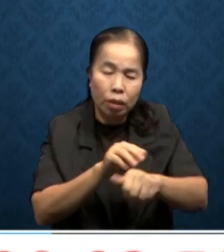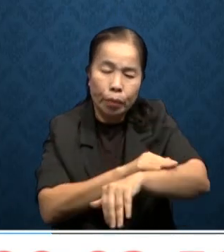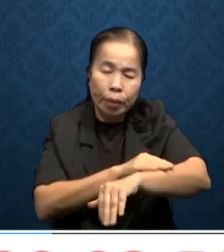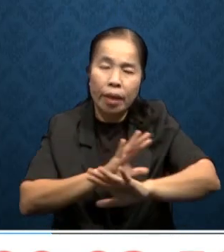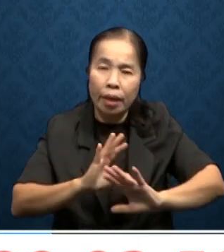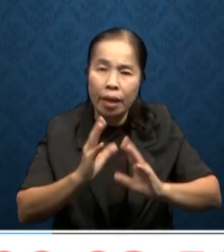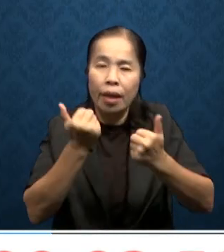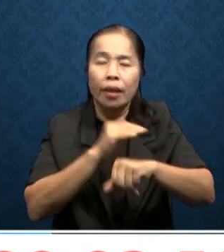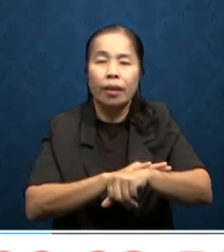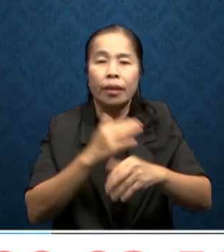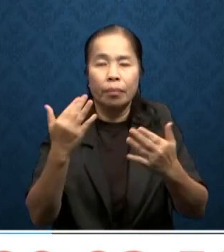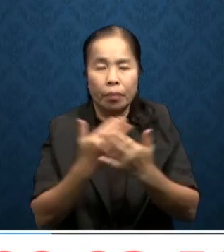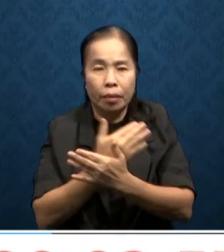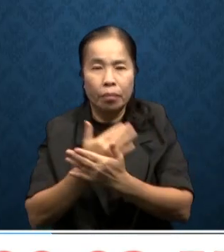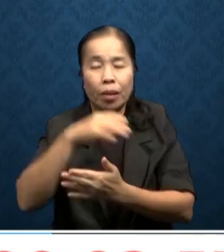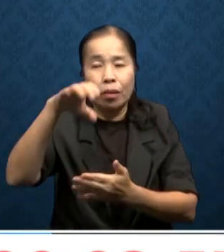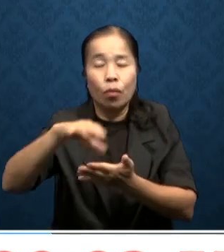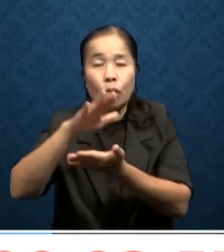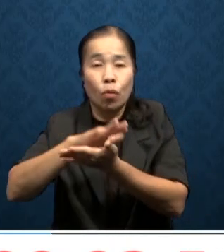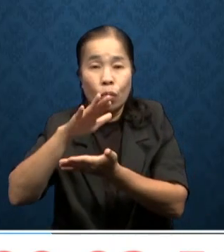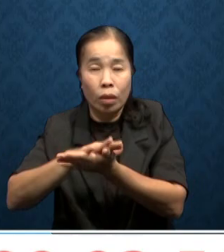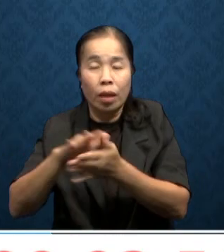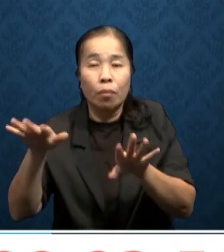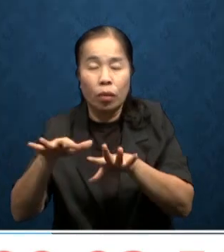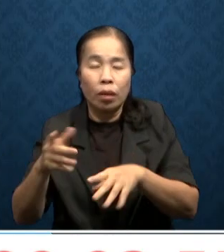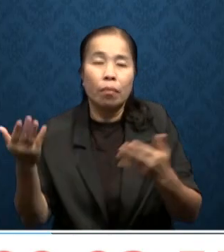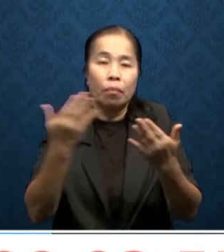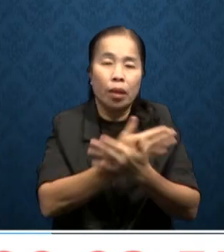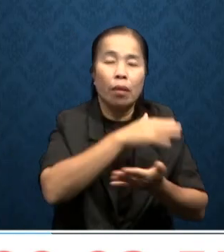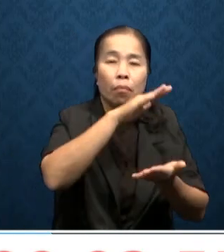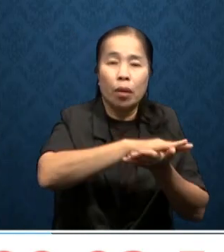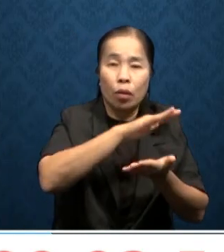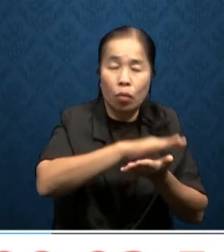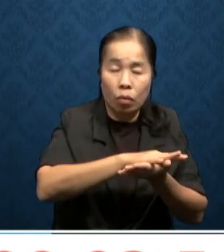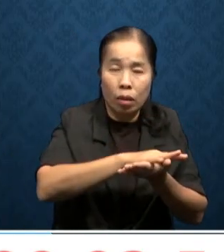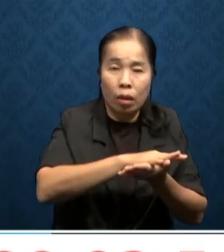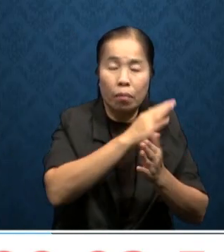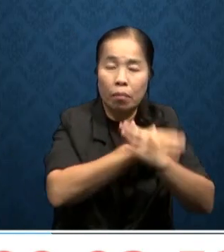ต้องเปลี่ยนจากโงเรียนปกติไปอยู่โรงเรีนพิเศษหรอเปล่า